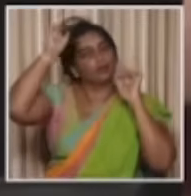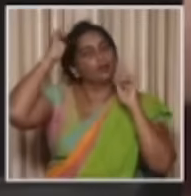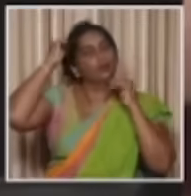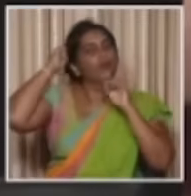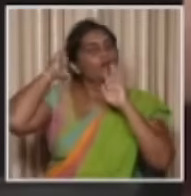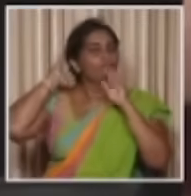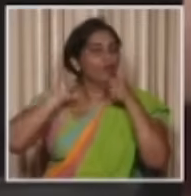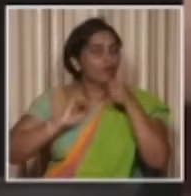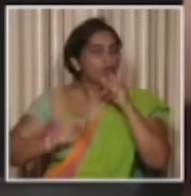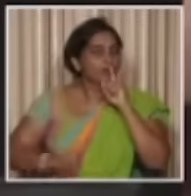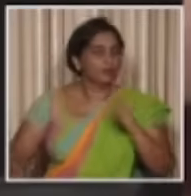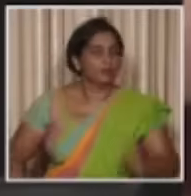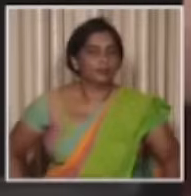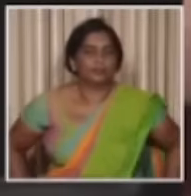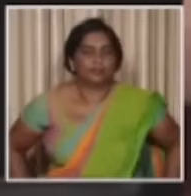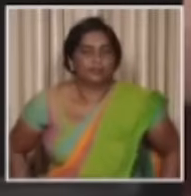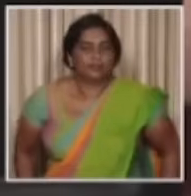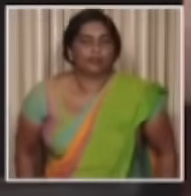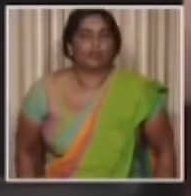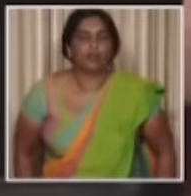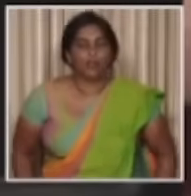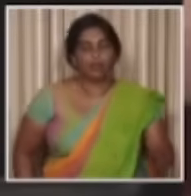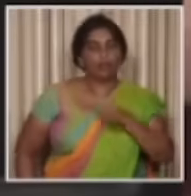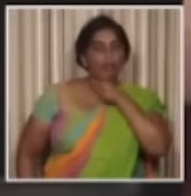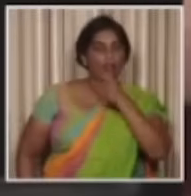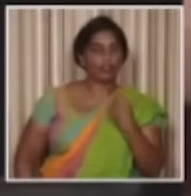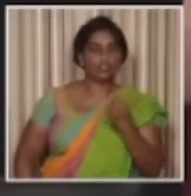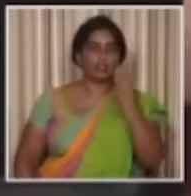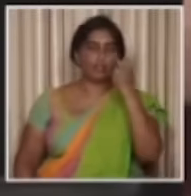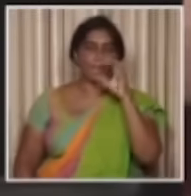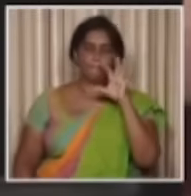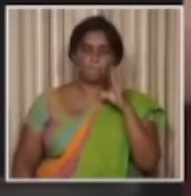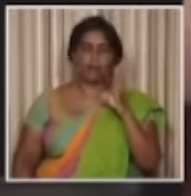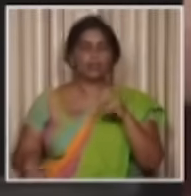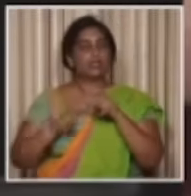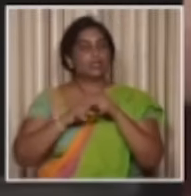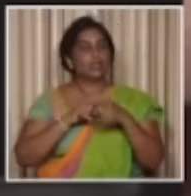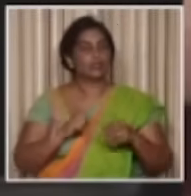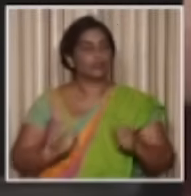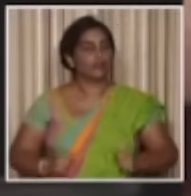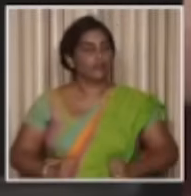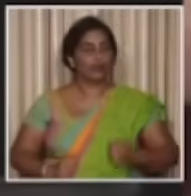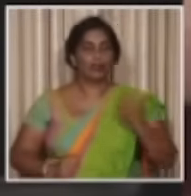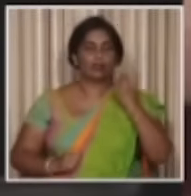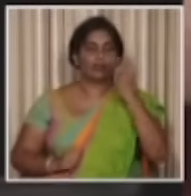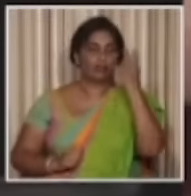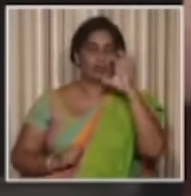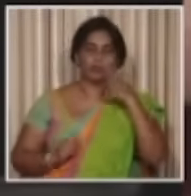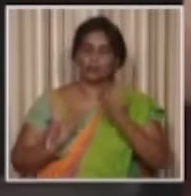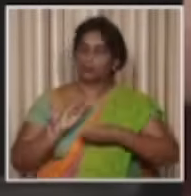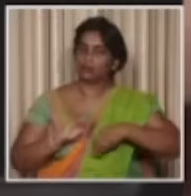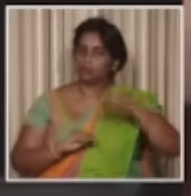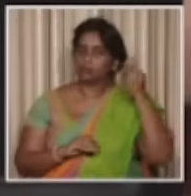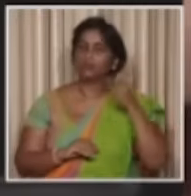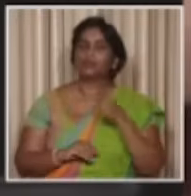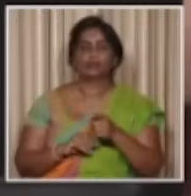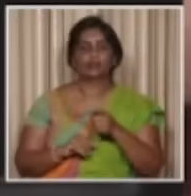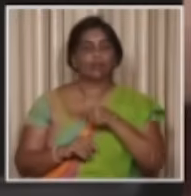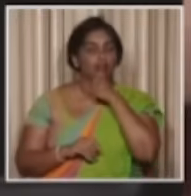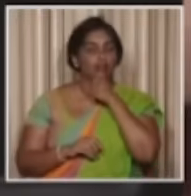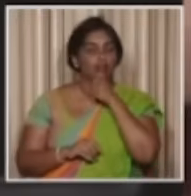dewal kiwwahama Misrama di mana, wedi bela tino, dedas pansi yakin, abad jua wakukadu di mana, dedas pansi yakin, wedi bela tino,